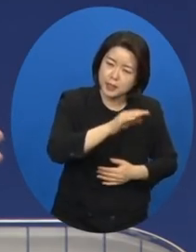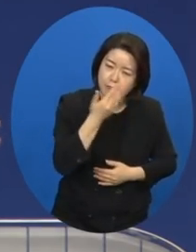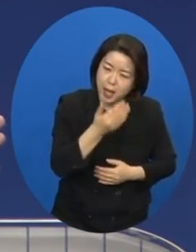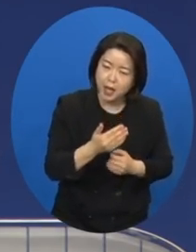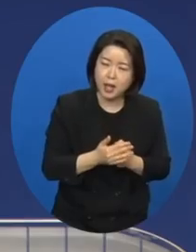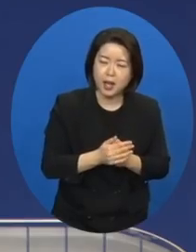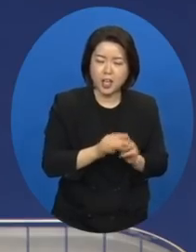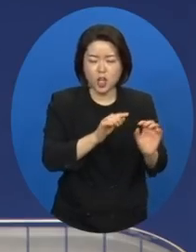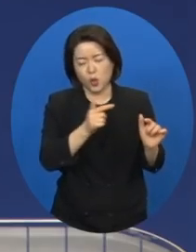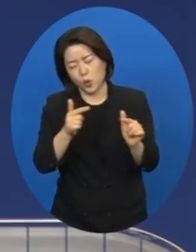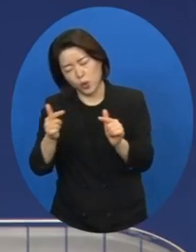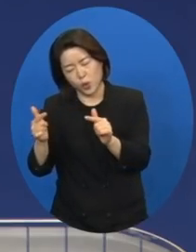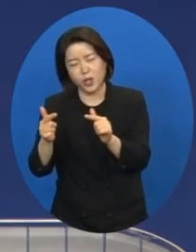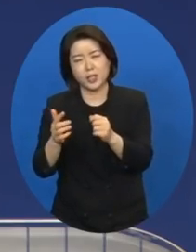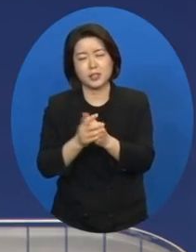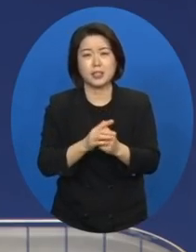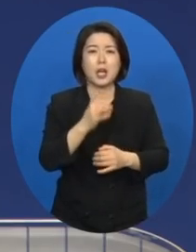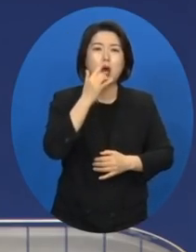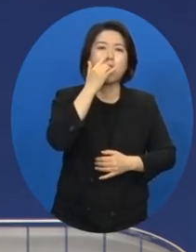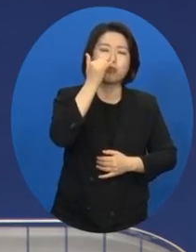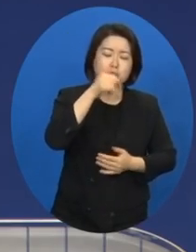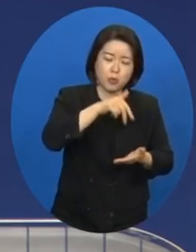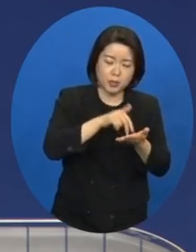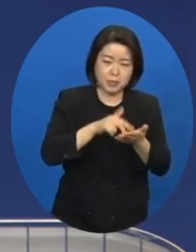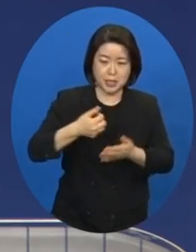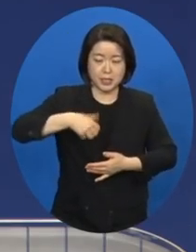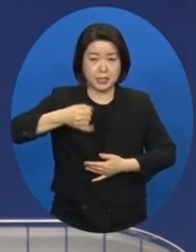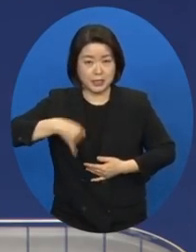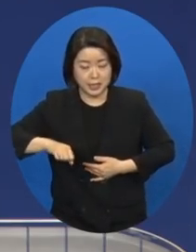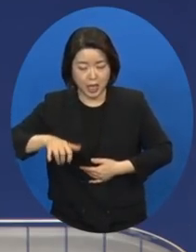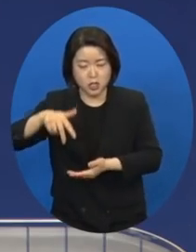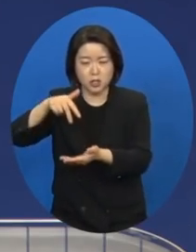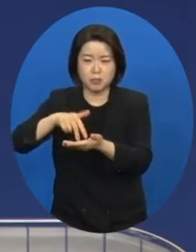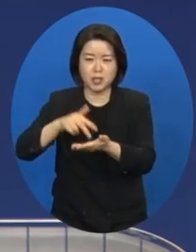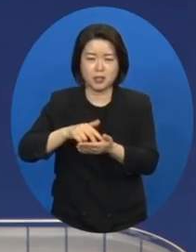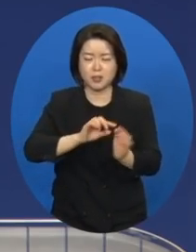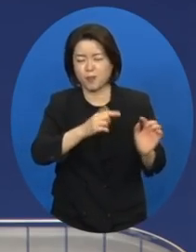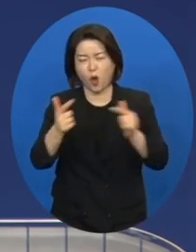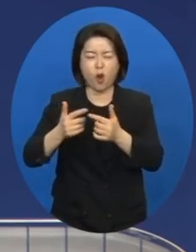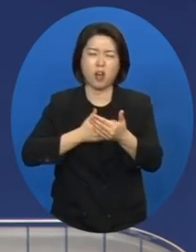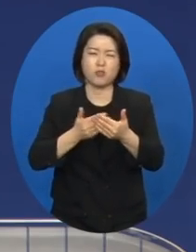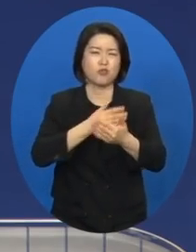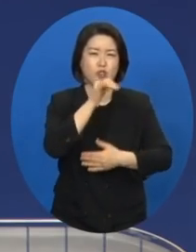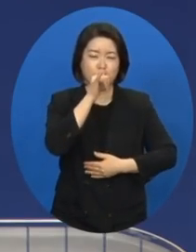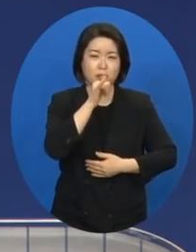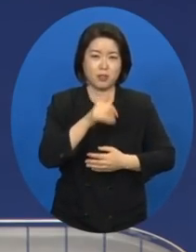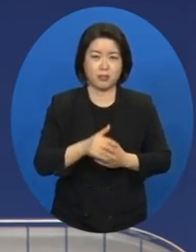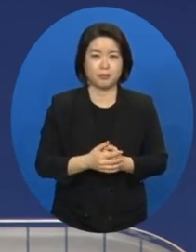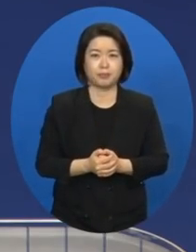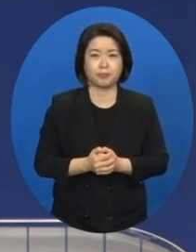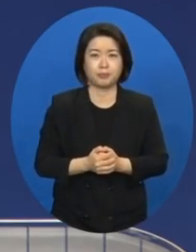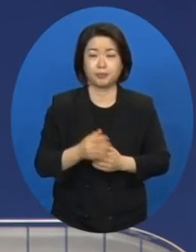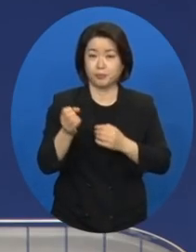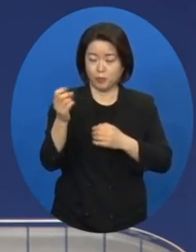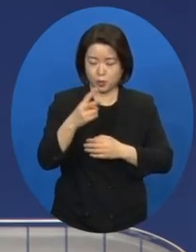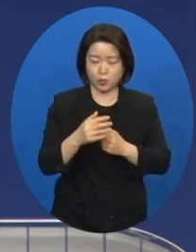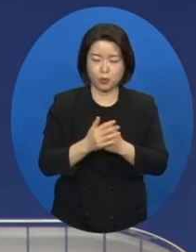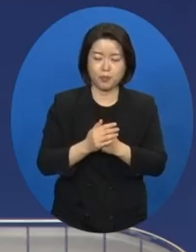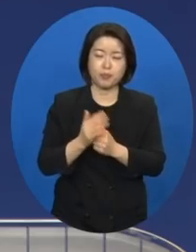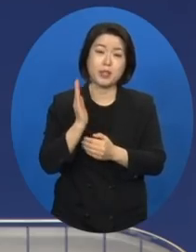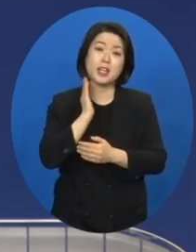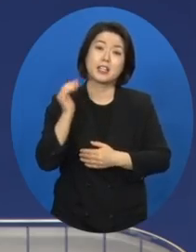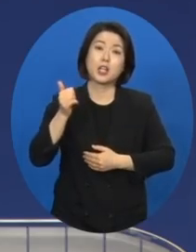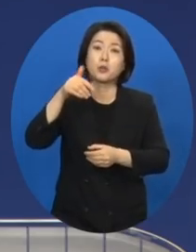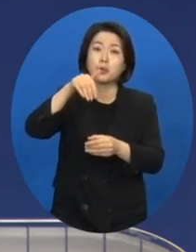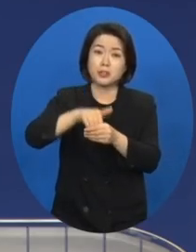입장에서 자녀 입장에서 두려움에 휩싸여 있지 않습니까? 대선 시즌이 다가오는데요, 어느 정당을